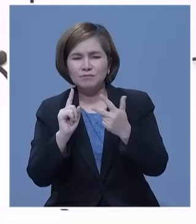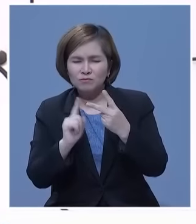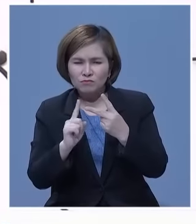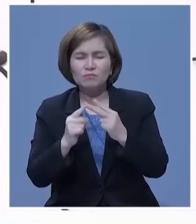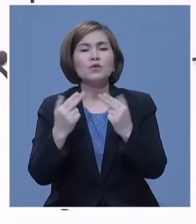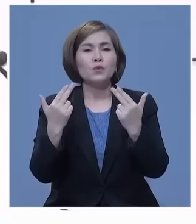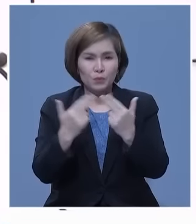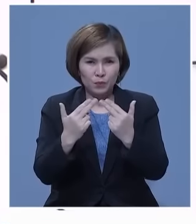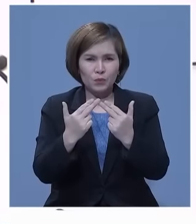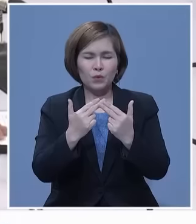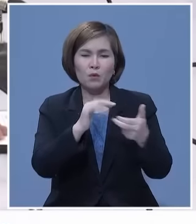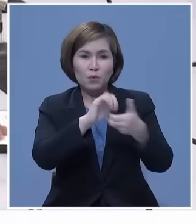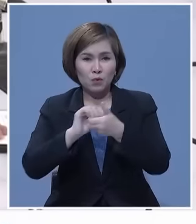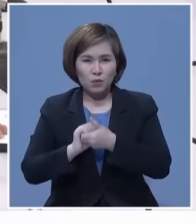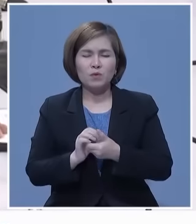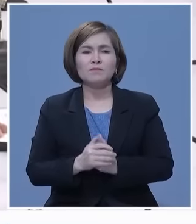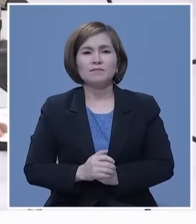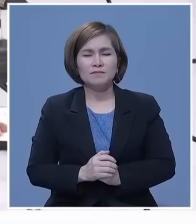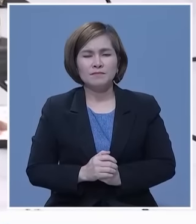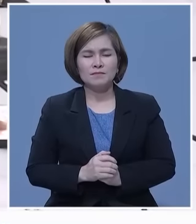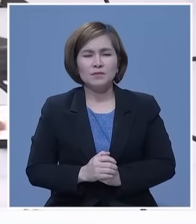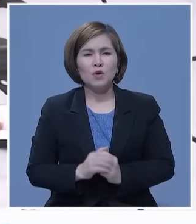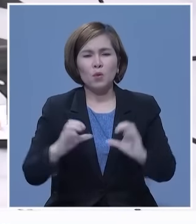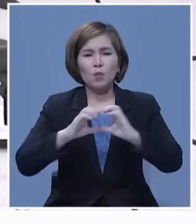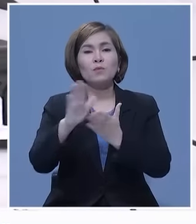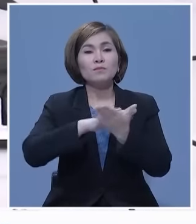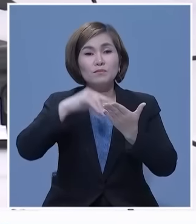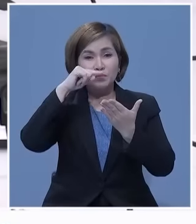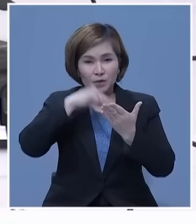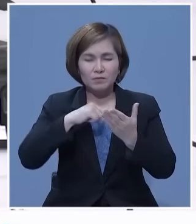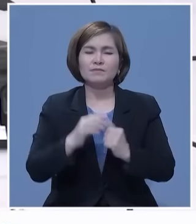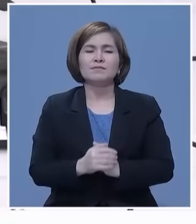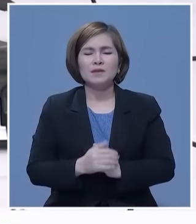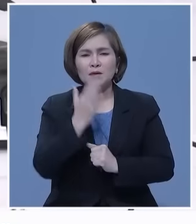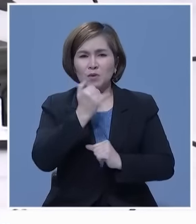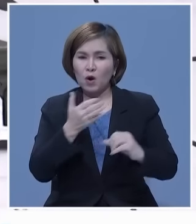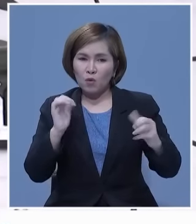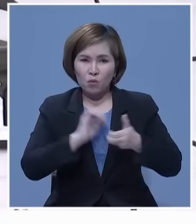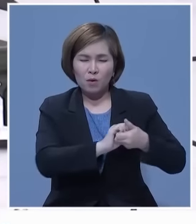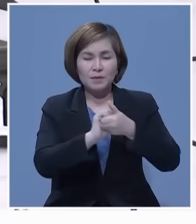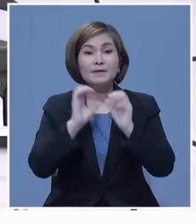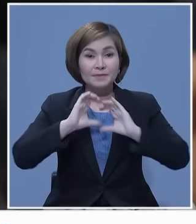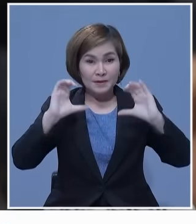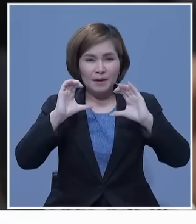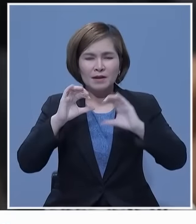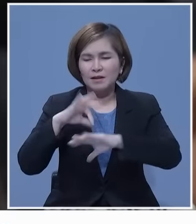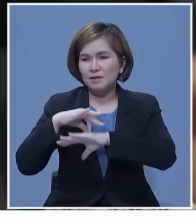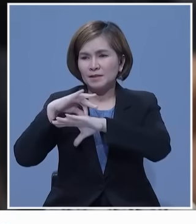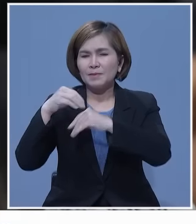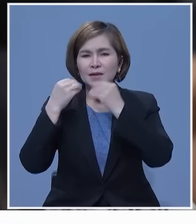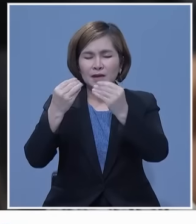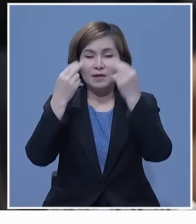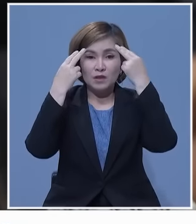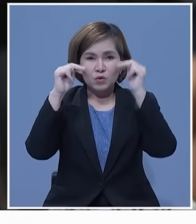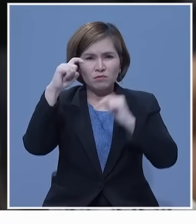ชาติรวมถึงพรรคอนุรักษ์นิยมเลือดใหม่อย่างพรรคภูมิใจไทยจัดตั้งรัฐบาลแล้วดันนายกเศรษฐาทวีศิลป์ขึ้นเป็น